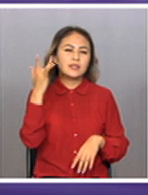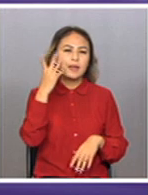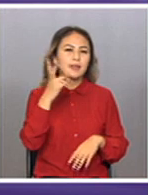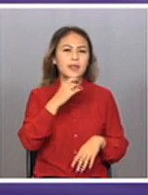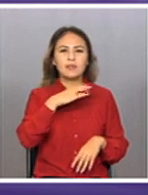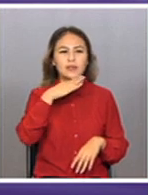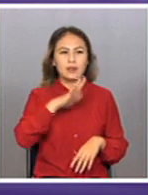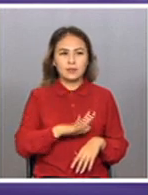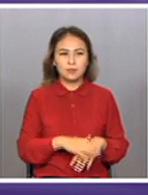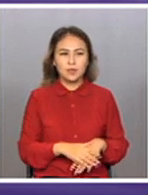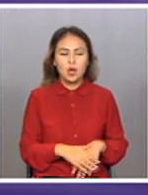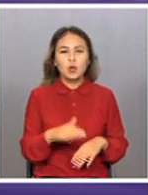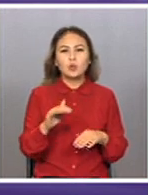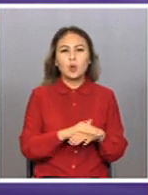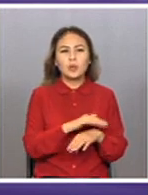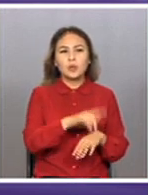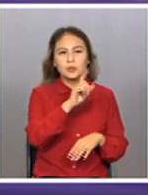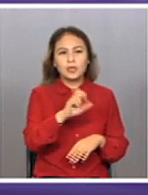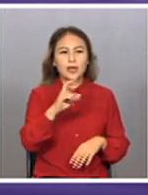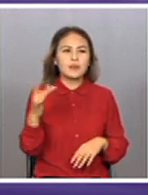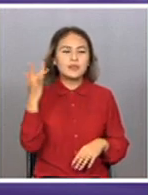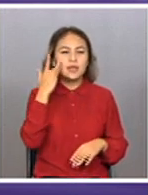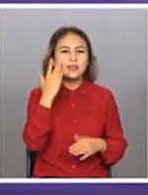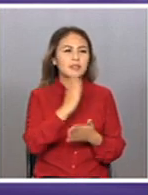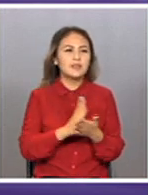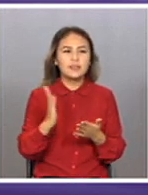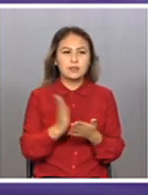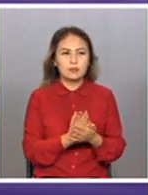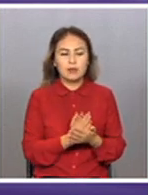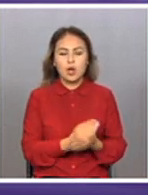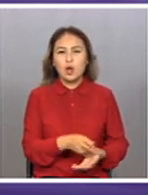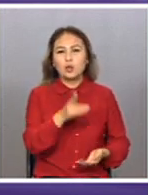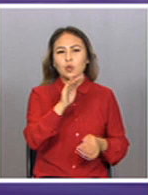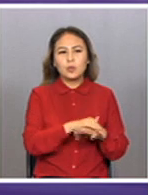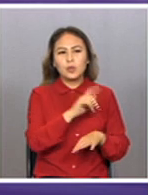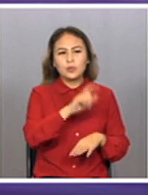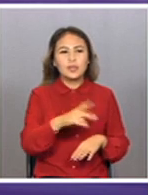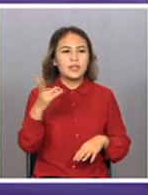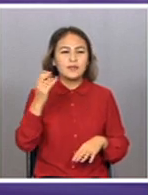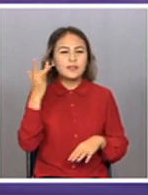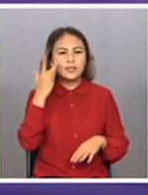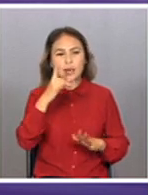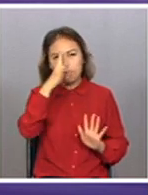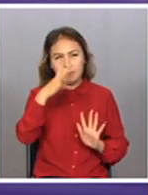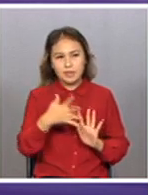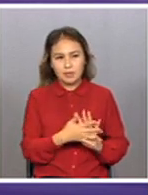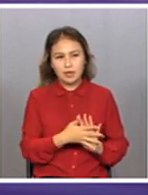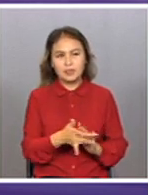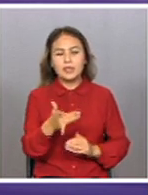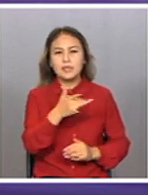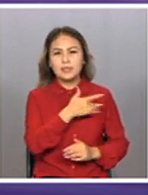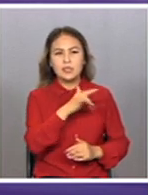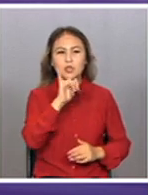всегда, не хватает. Добрых людей, как всегда, дефицит. Добрых людей не всегда